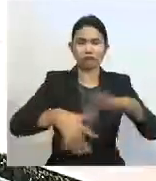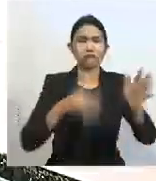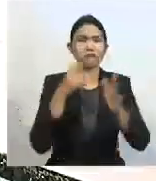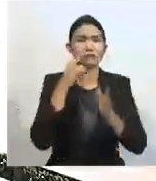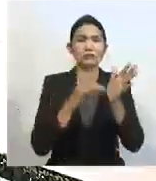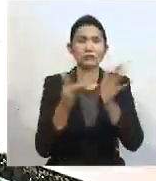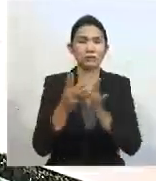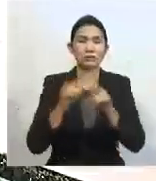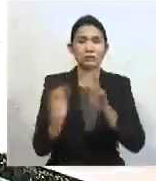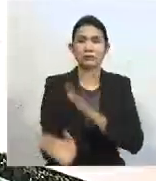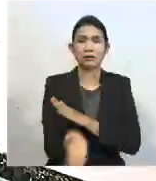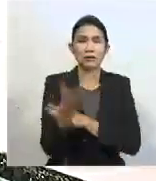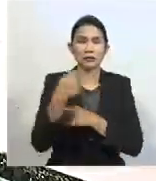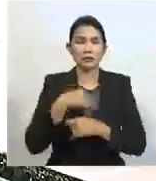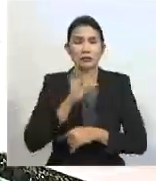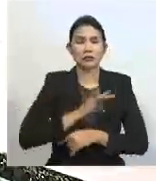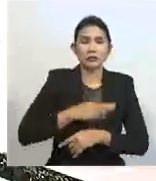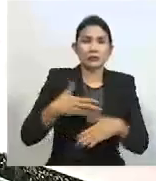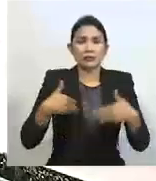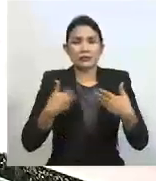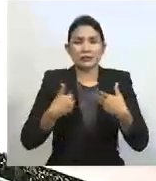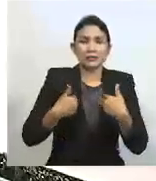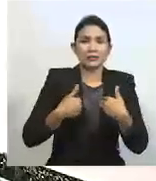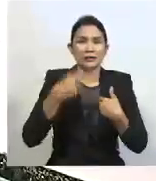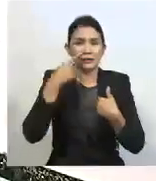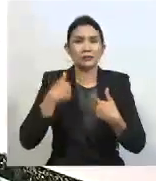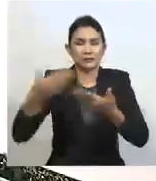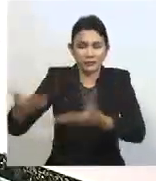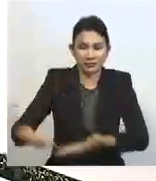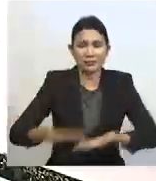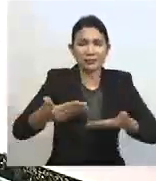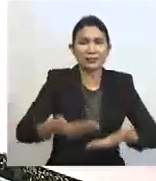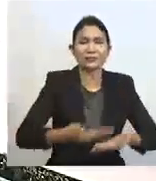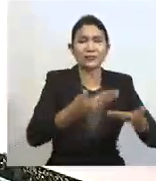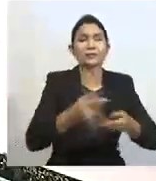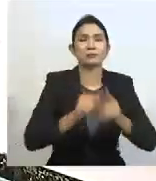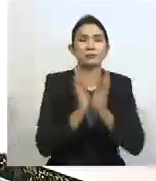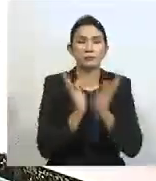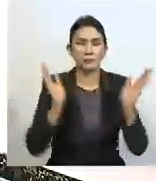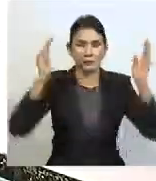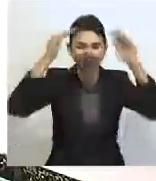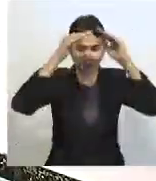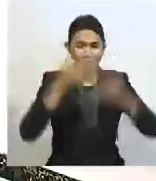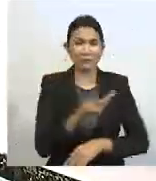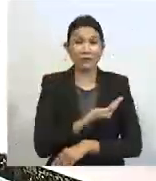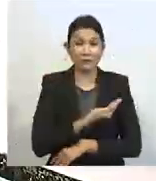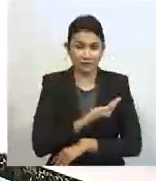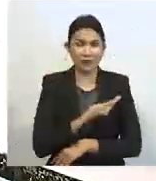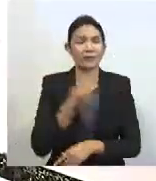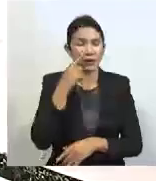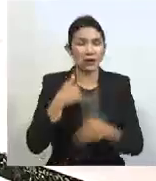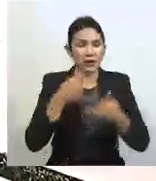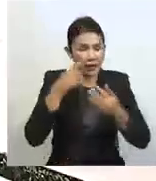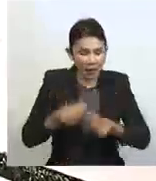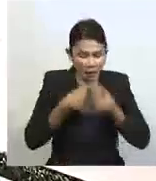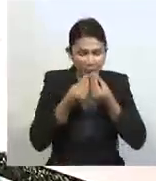มาตั้งแต่ช่วงเช้าก็รู้สึกตื่นเต้นนะคะที่จะได้มีโอกาสรับเสด็จสมเด็จพระสันตะปาปาฟรังซิสนะคะรวมถึงคาดหวังว่าจะได้รับการอวยพ